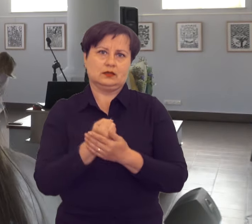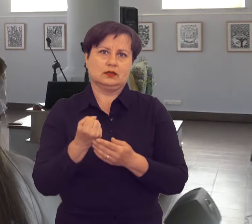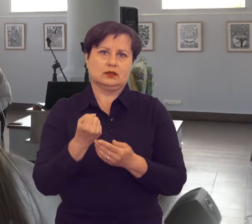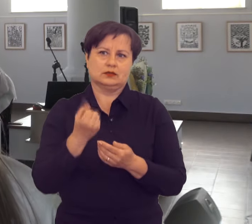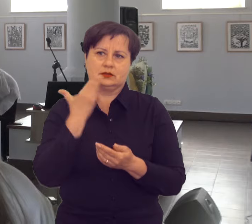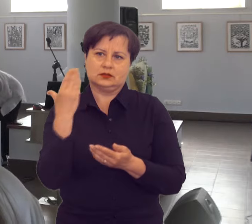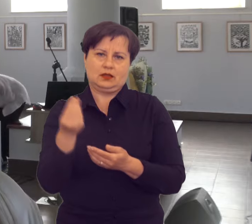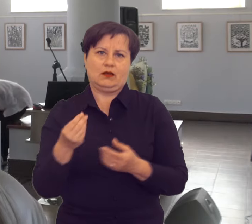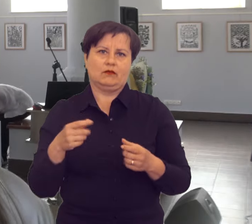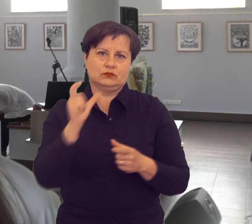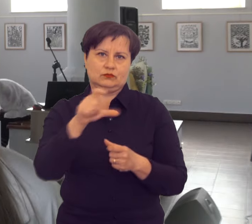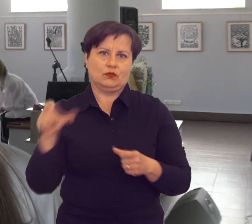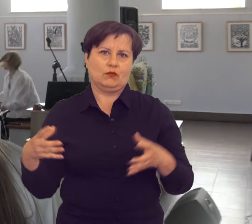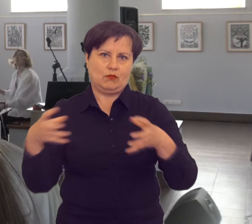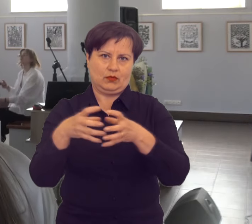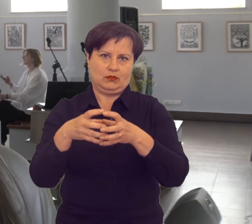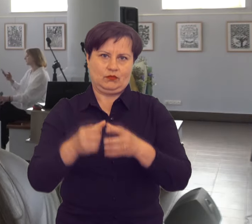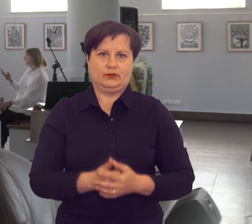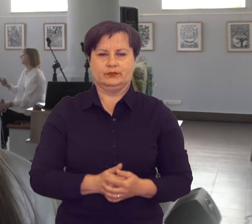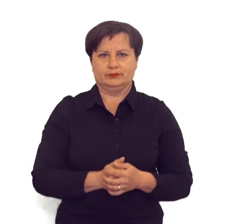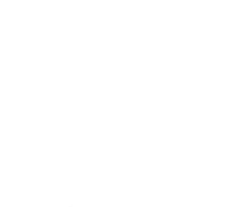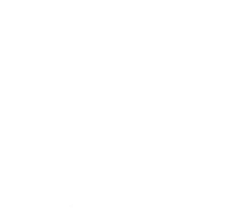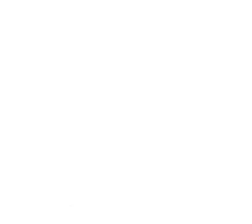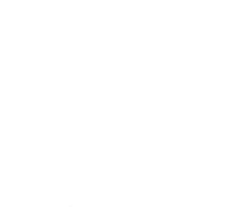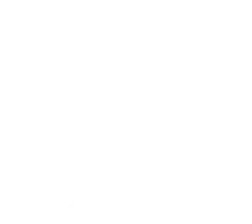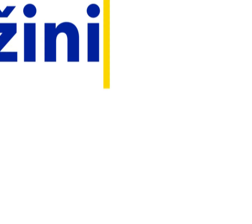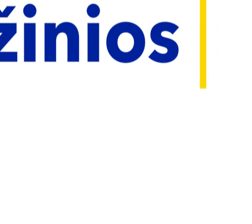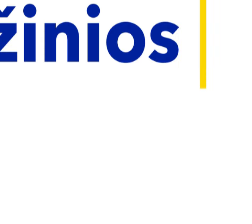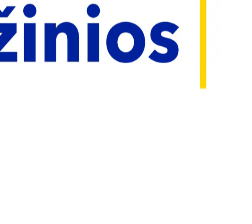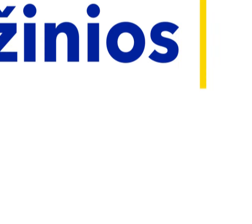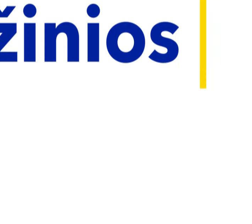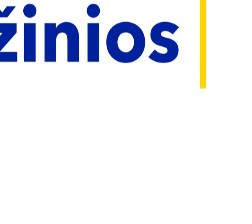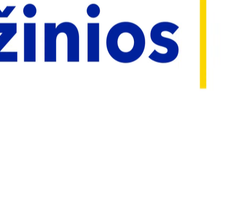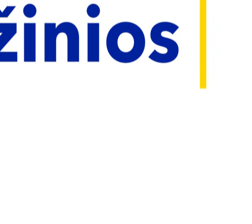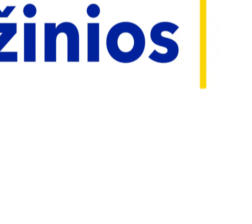tikrai atrasit ir surasit to savo žmonę, savo bendruomenę.